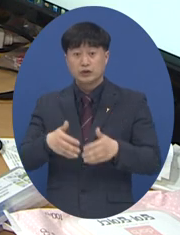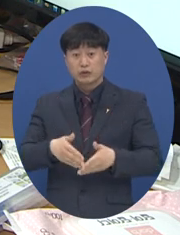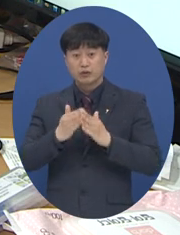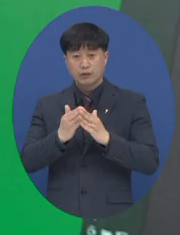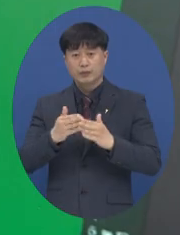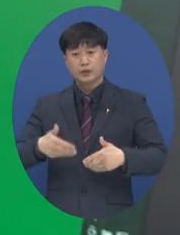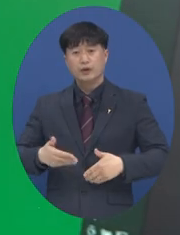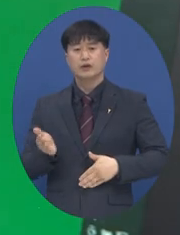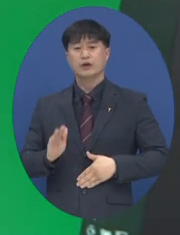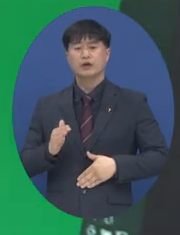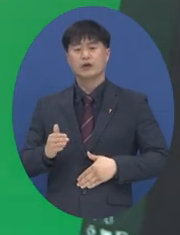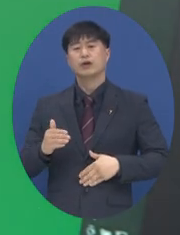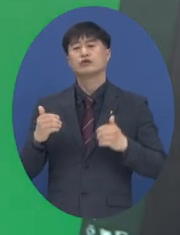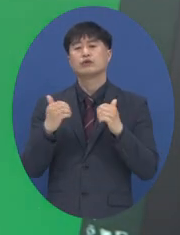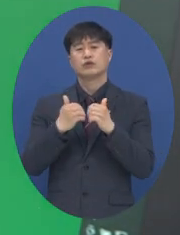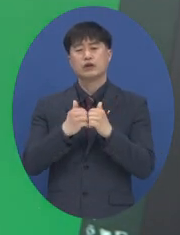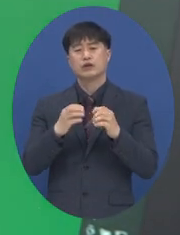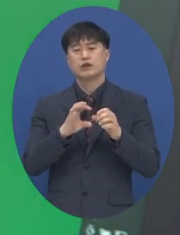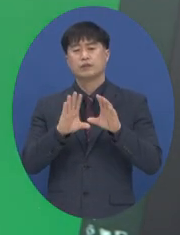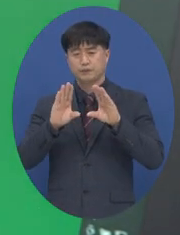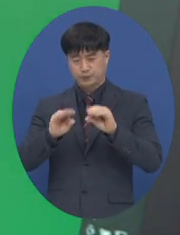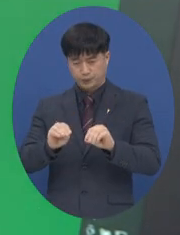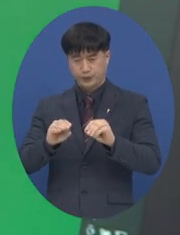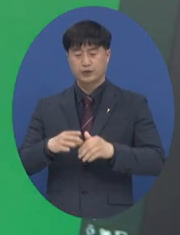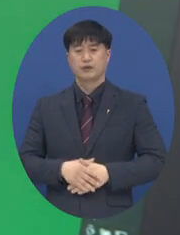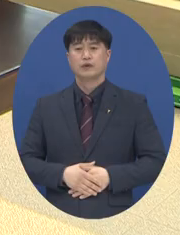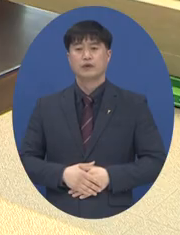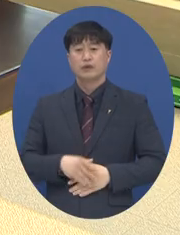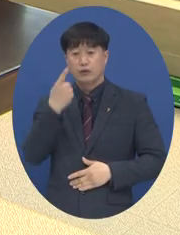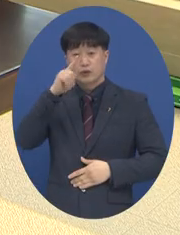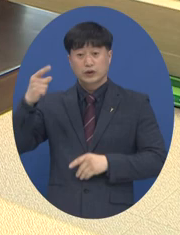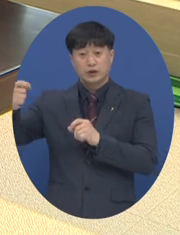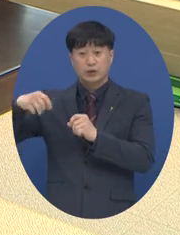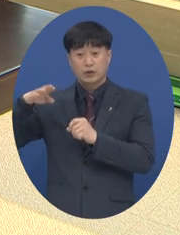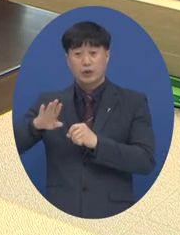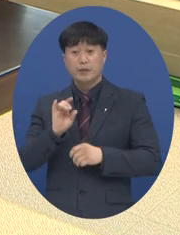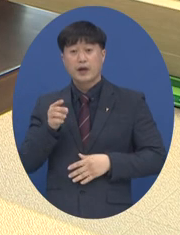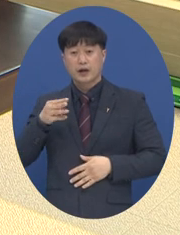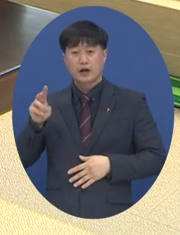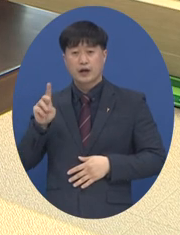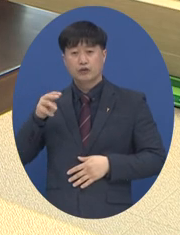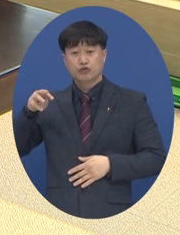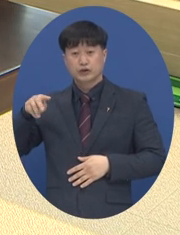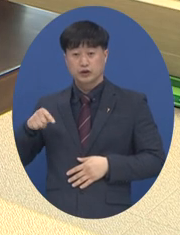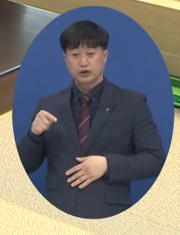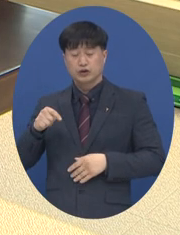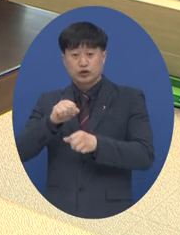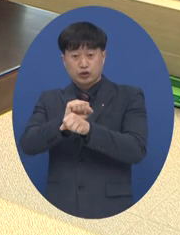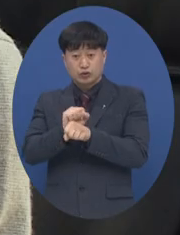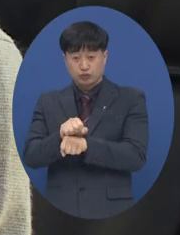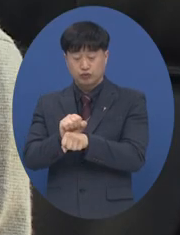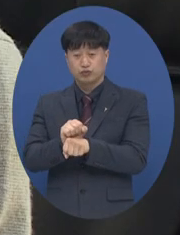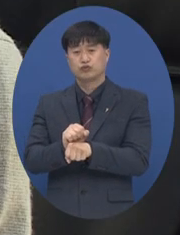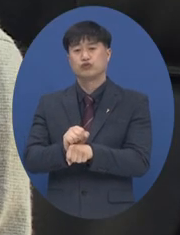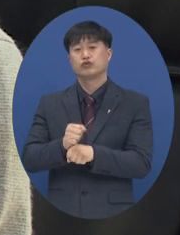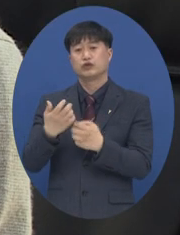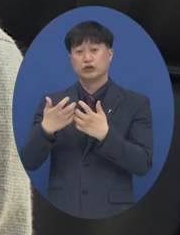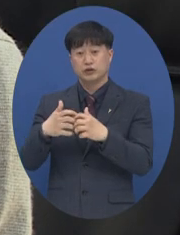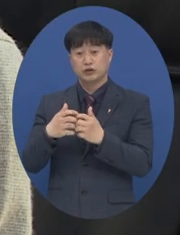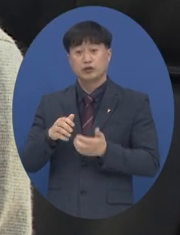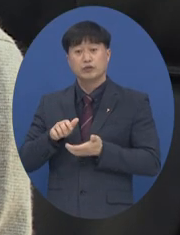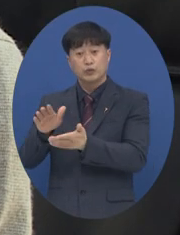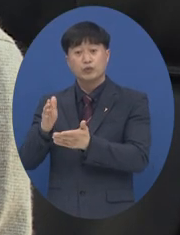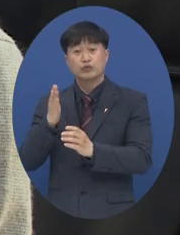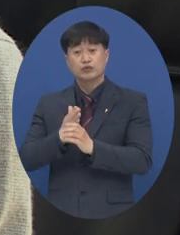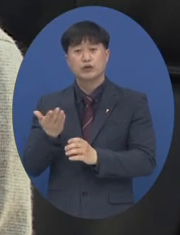하는데 러시아 우크라이나 선생의 발목이 잡혔습니다 러시아 인근에 벨라루스 후 입대하게 도 연구개발 용으로 장비 납품 일